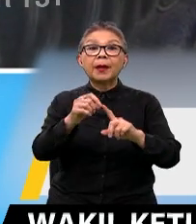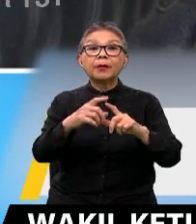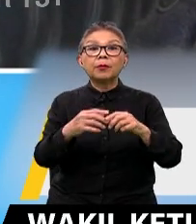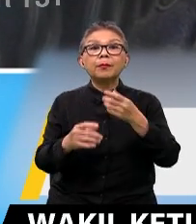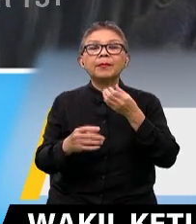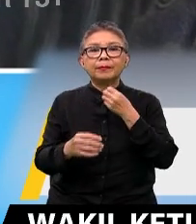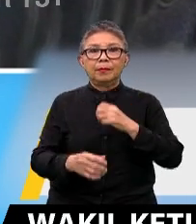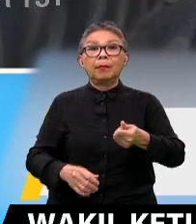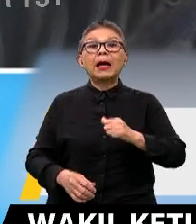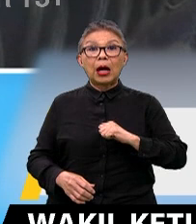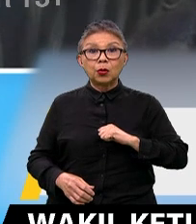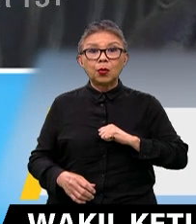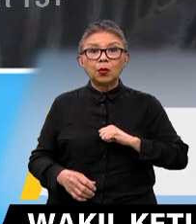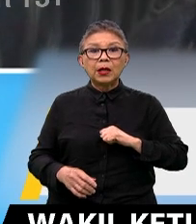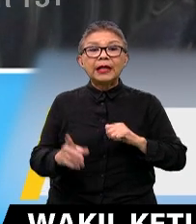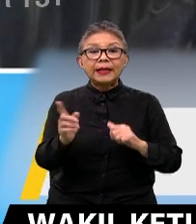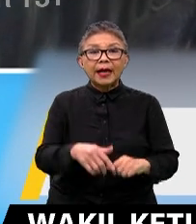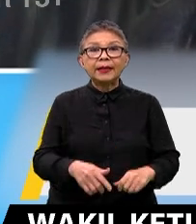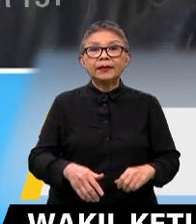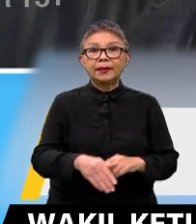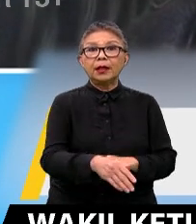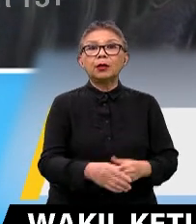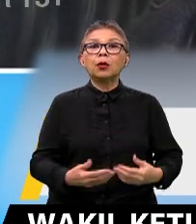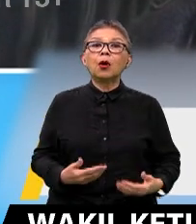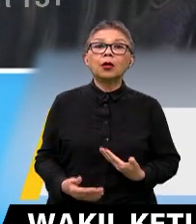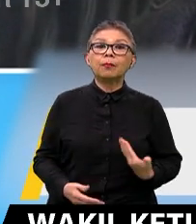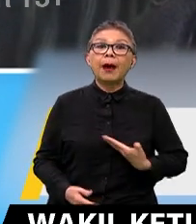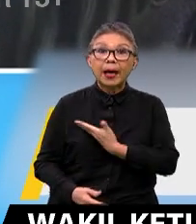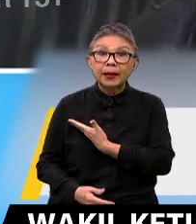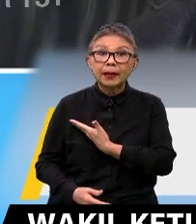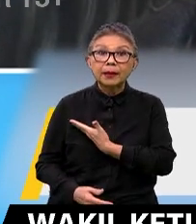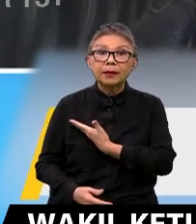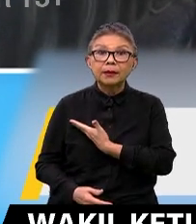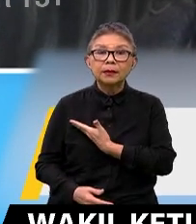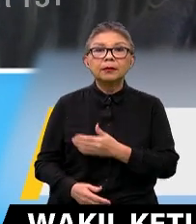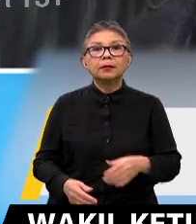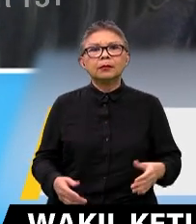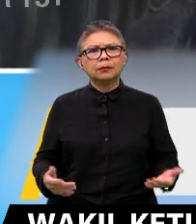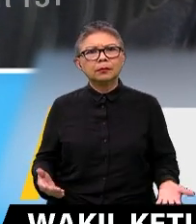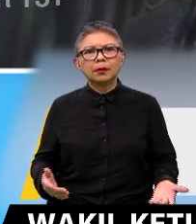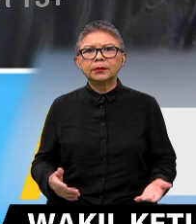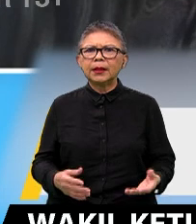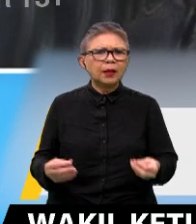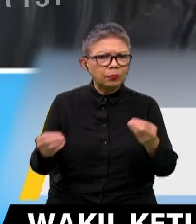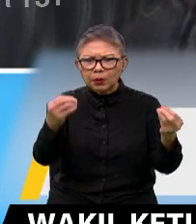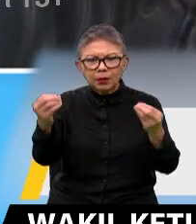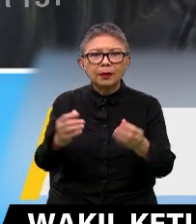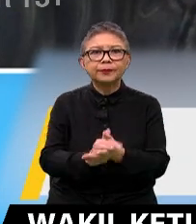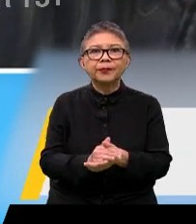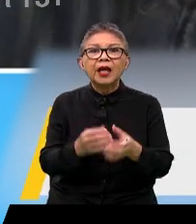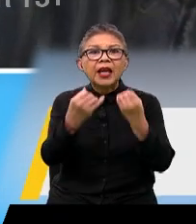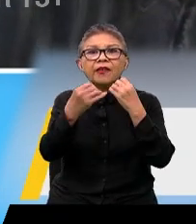info dari anak korban Mbak. Jadi korban. Oke. Apa yang disampaikan sebenarnya info dari Amanda